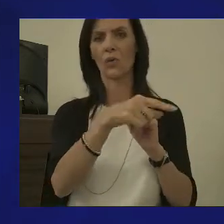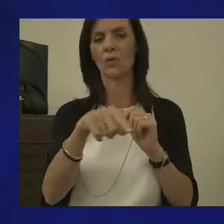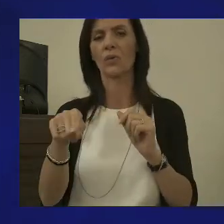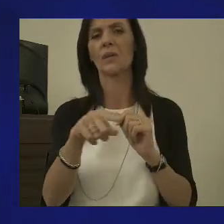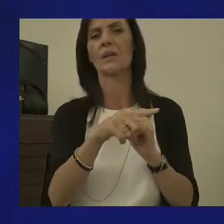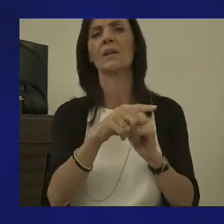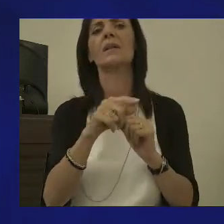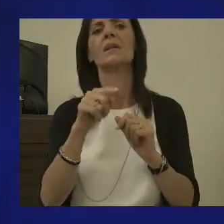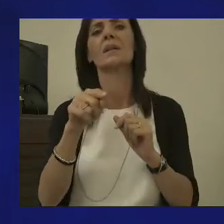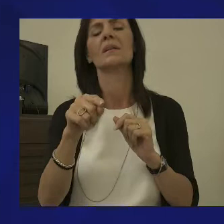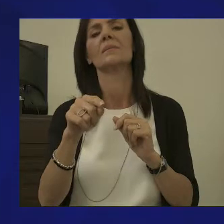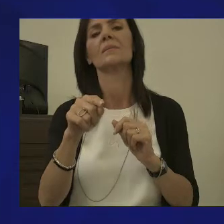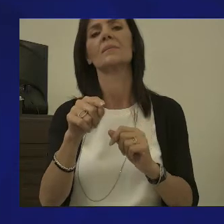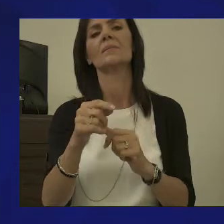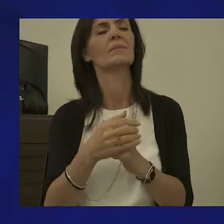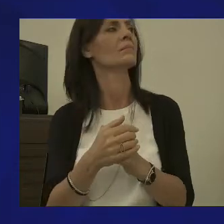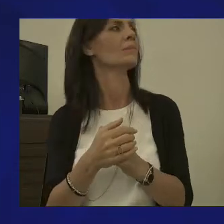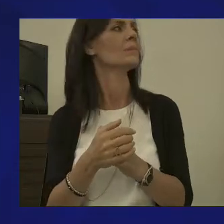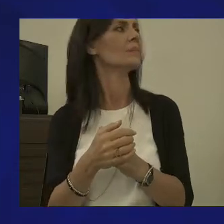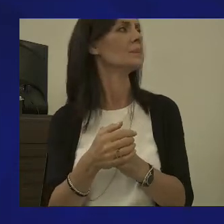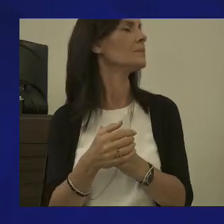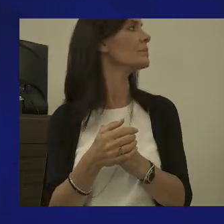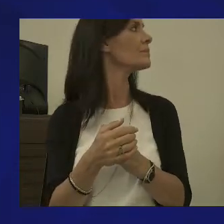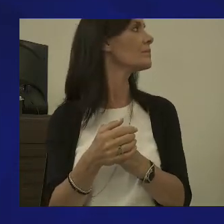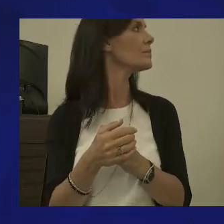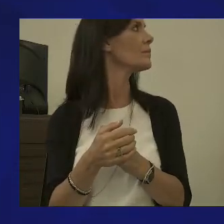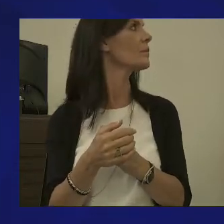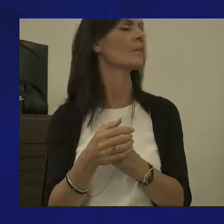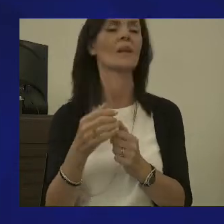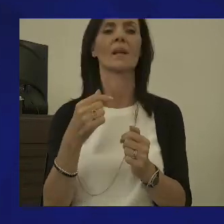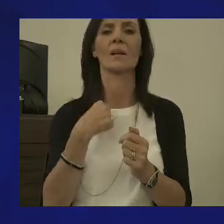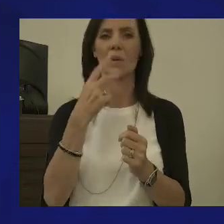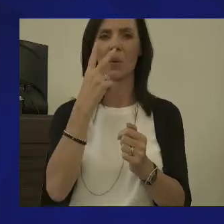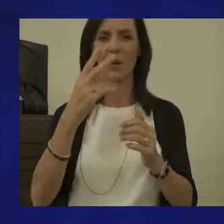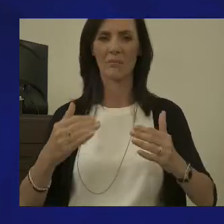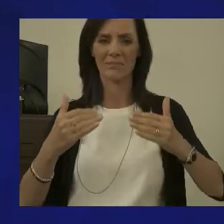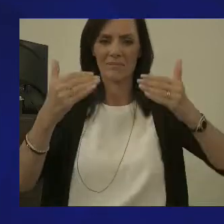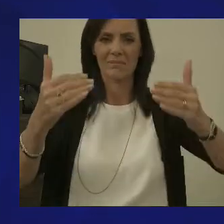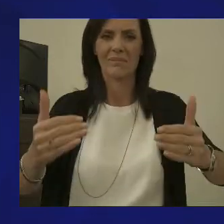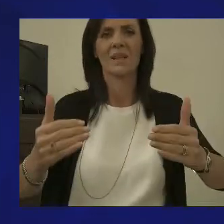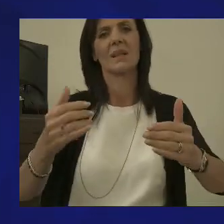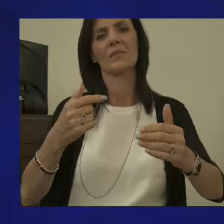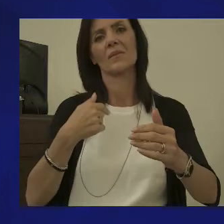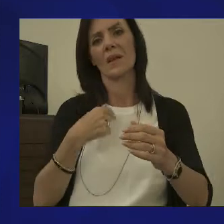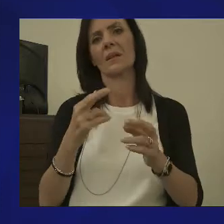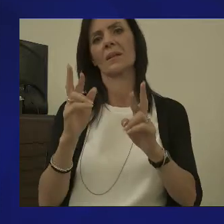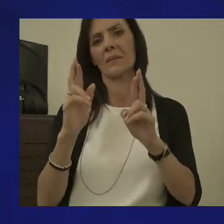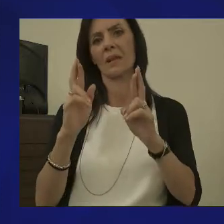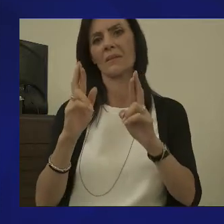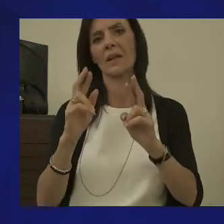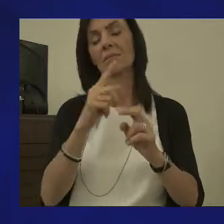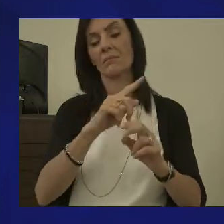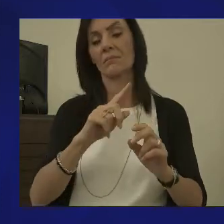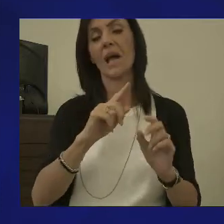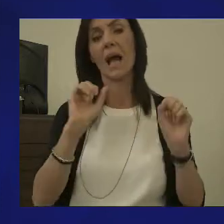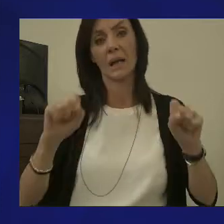וזה השיש 30. בסדר? פה רואים עוד פעם את החזות. אני מקווה באמת שזה יהיה ברמת הקפדה הזאת.